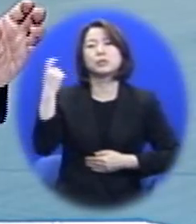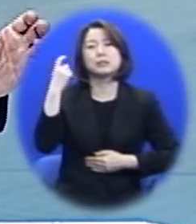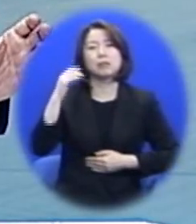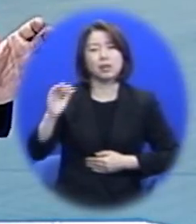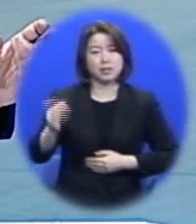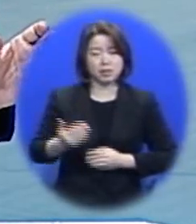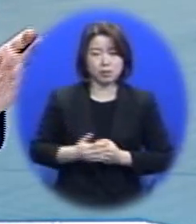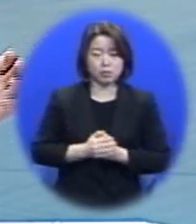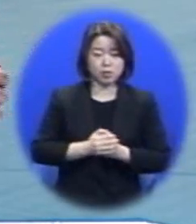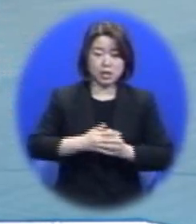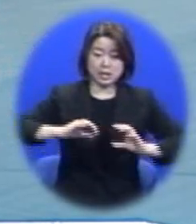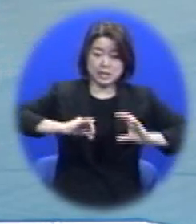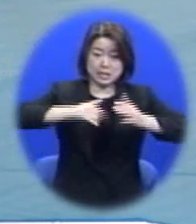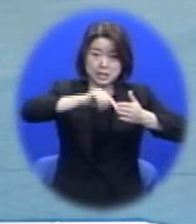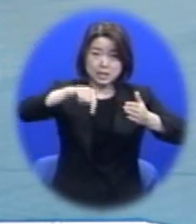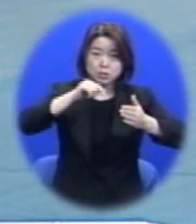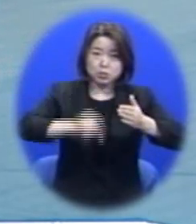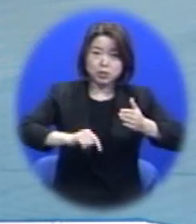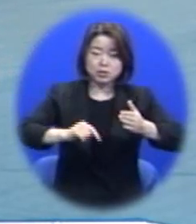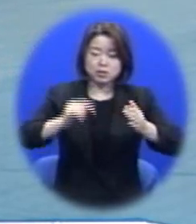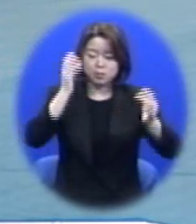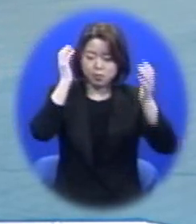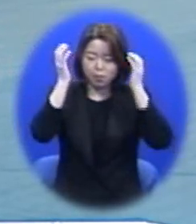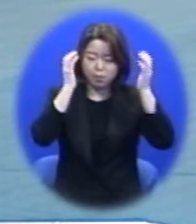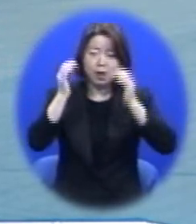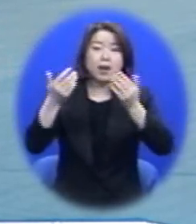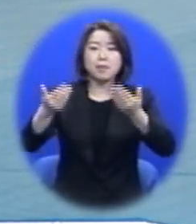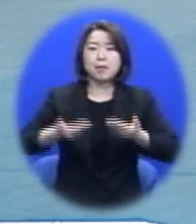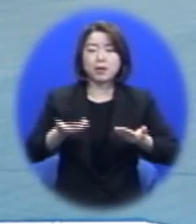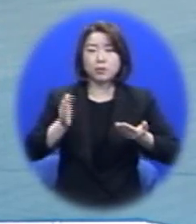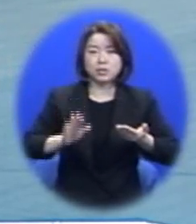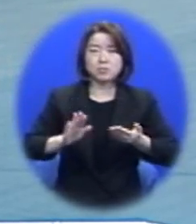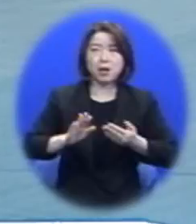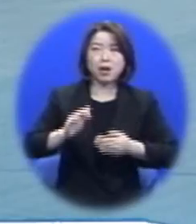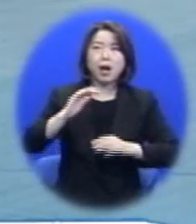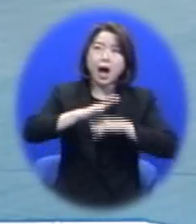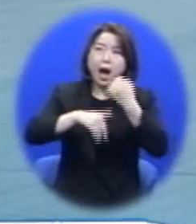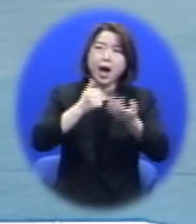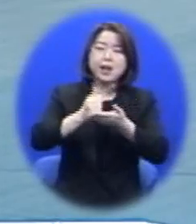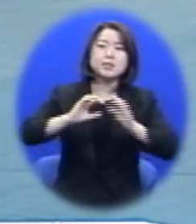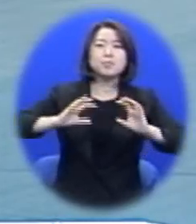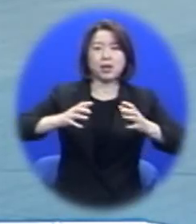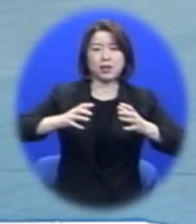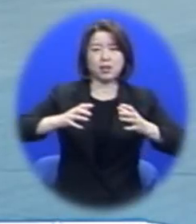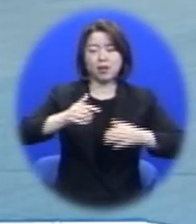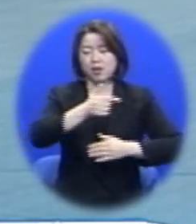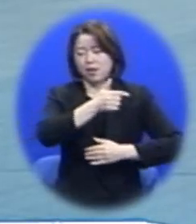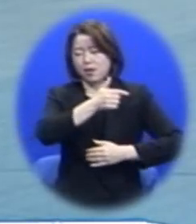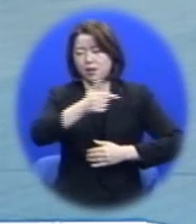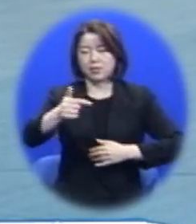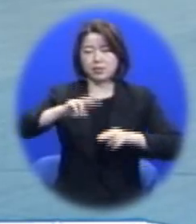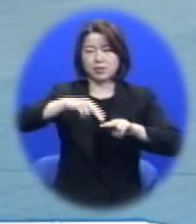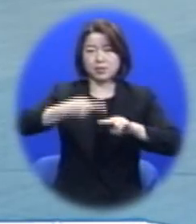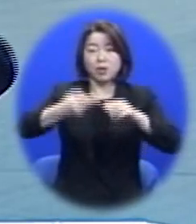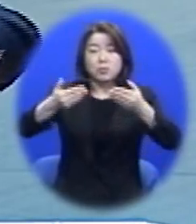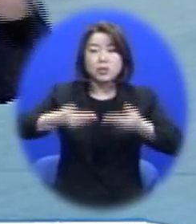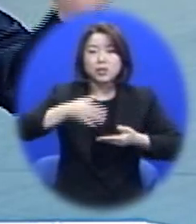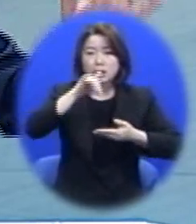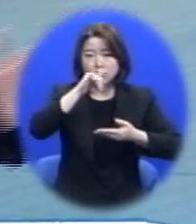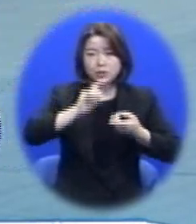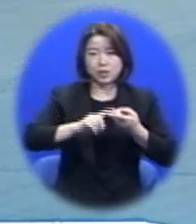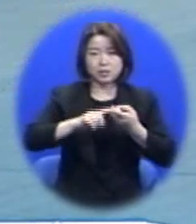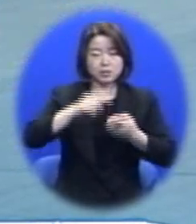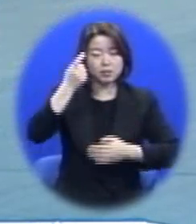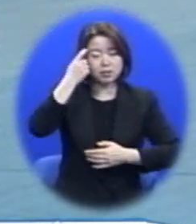세상에서는 환난을 당하지만 하나님 나라에서는 엄청난 상급이 있다는 것을 말씀하는 거죠. 여러분은 이